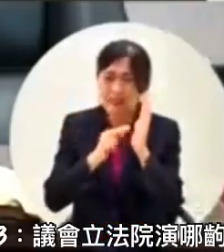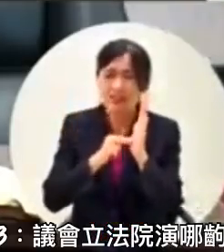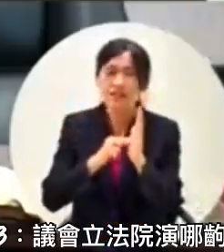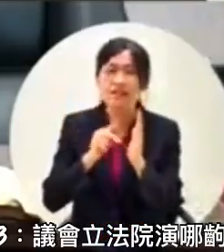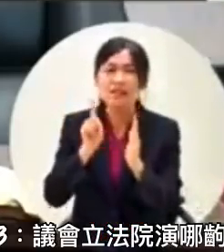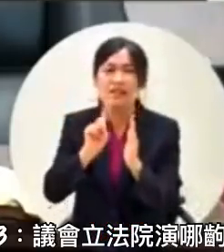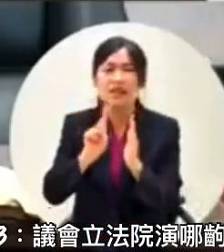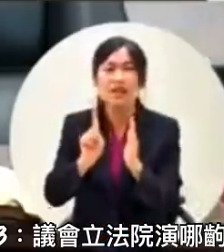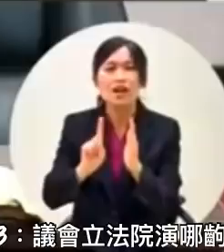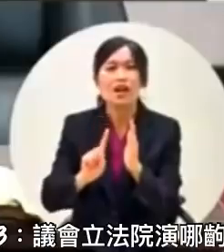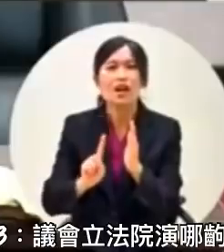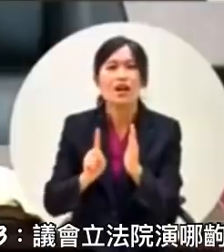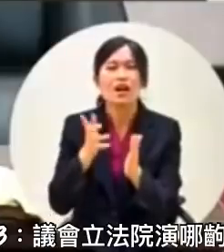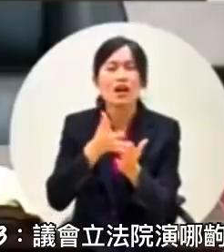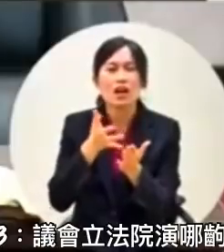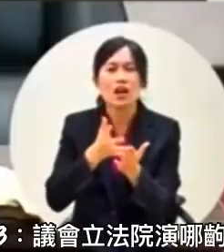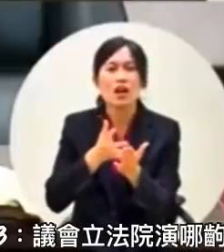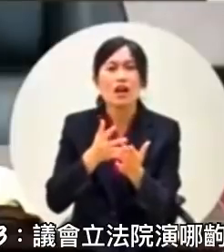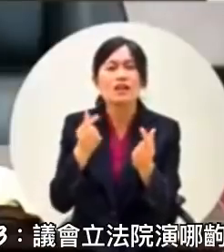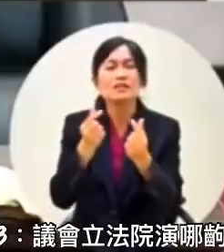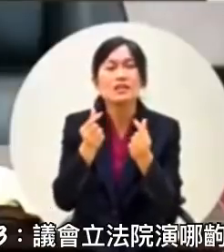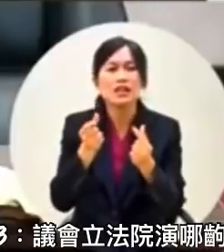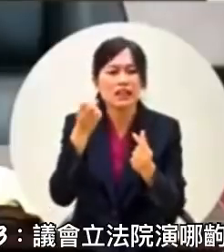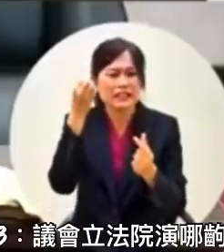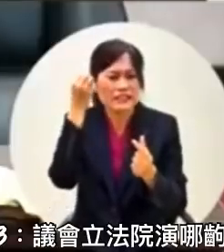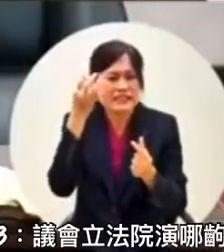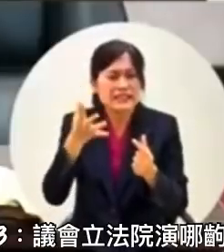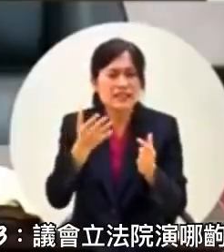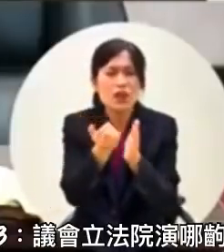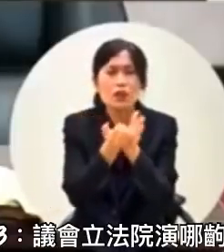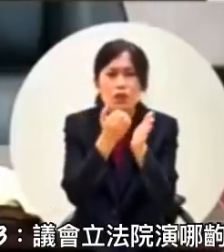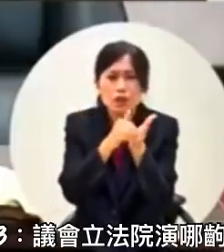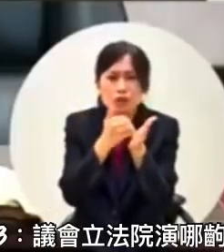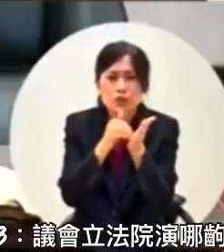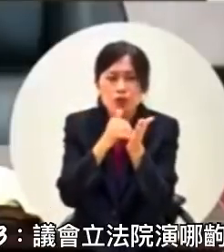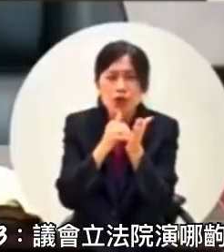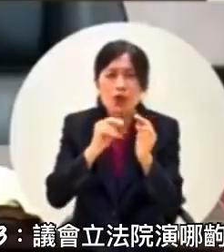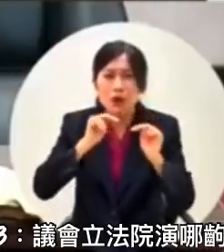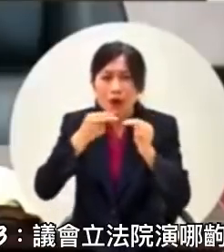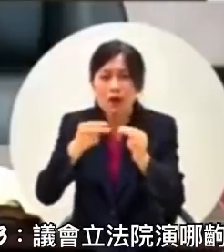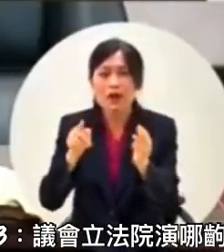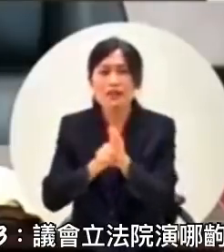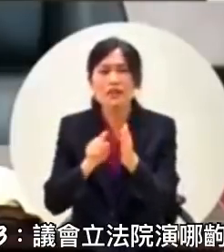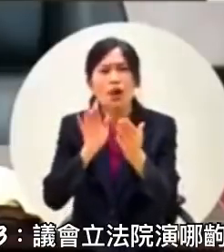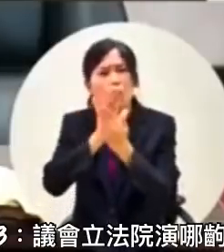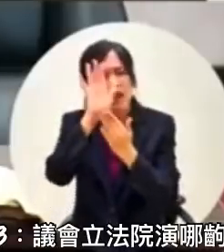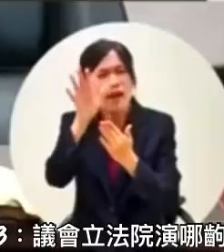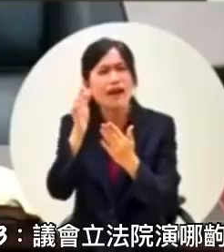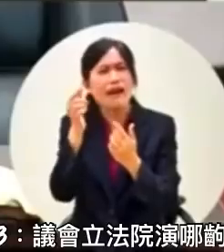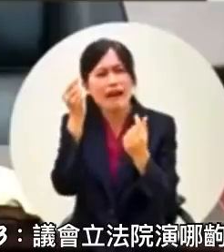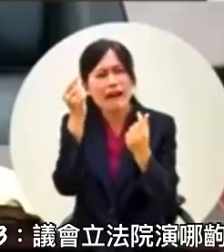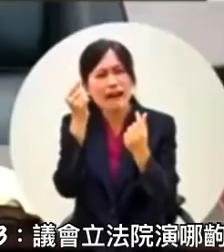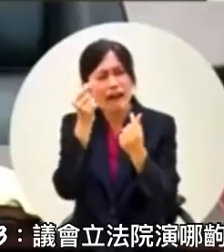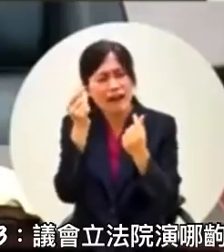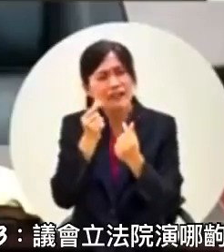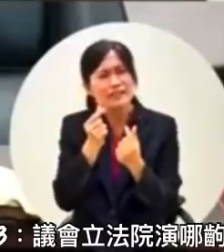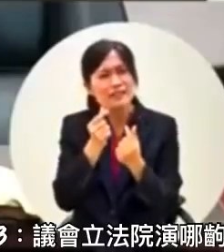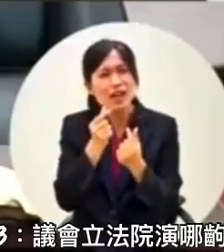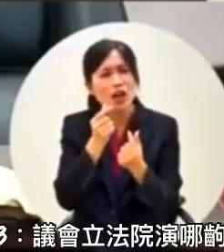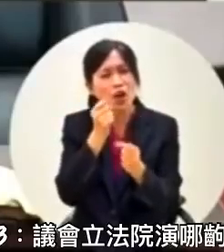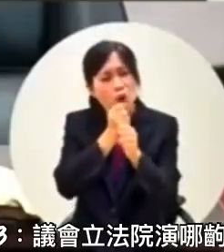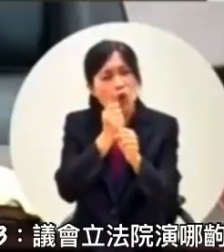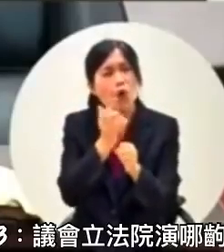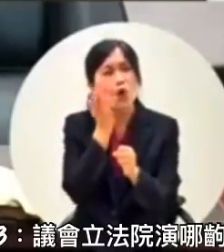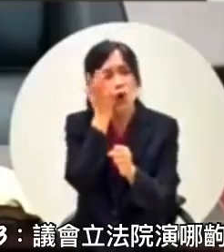编这个新的新在修正这个预算，或者未来虽然看起来好像都很顺利，好像要钱有